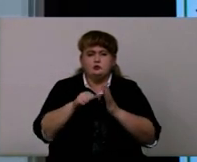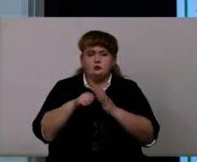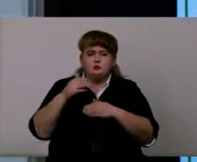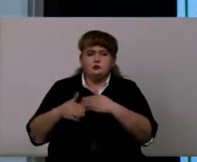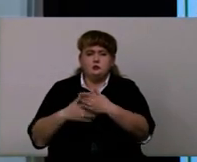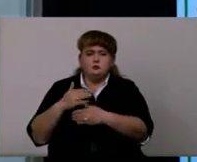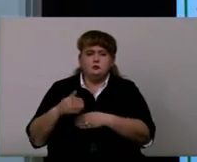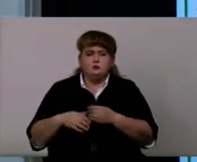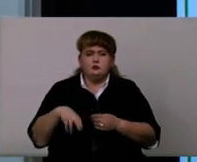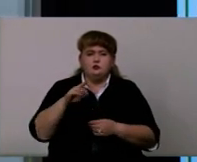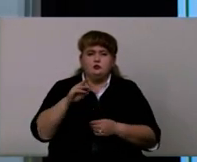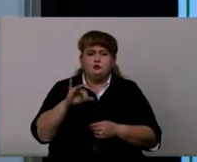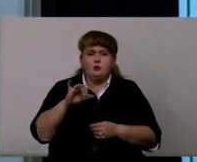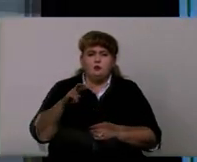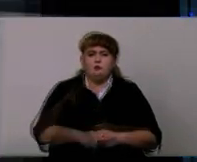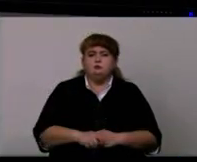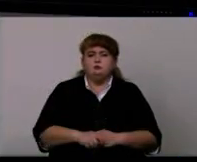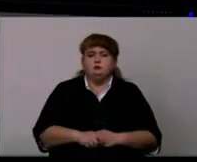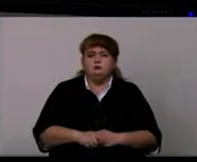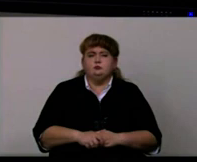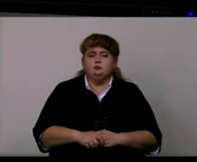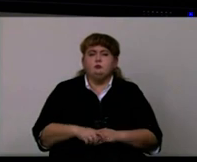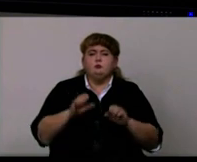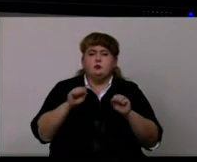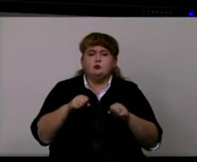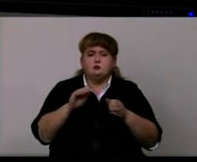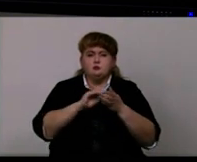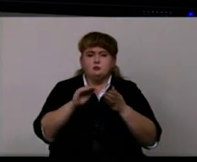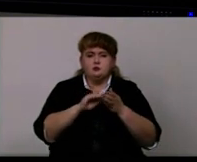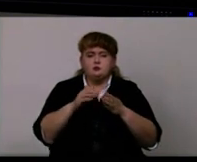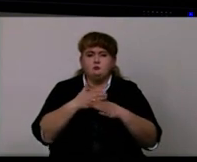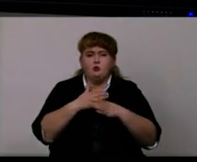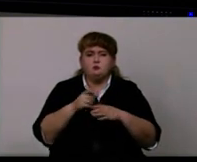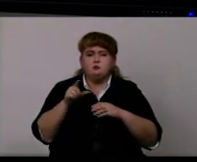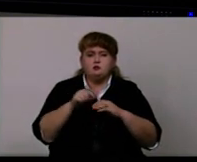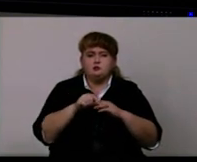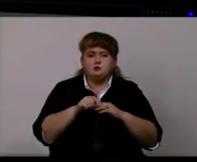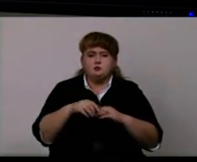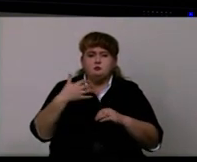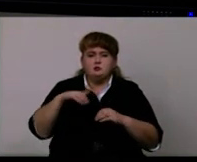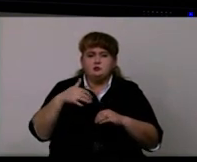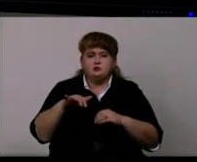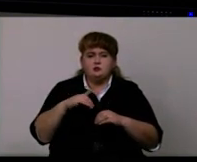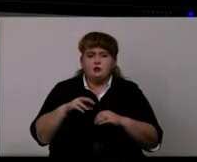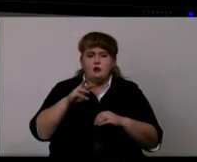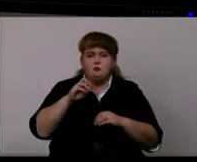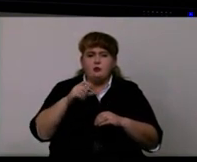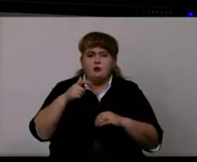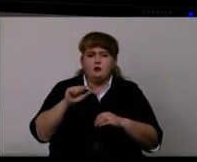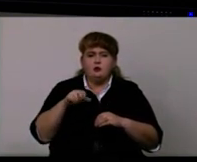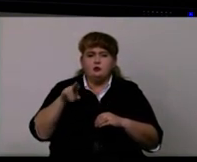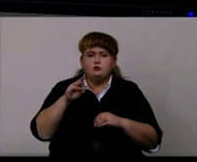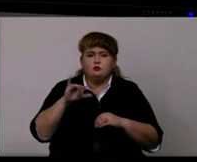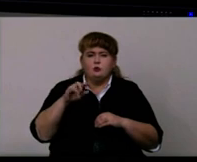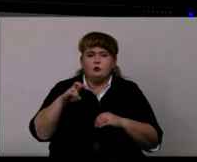степени. Джоуль. Или это можно записать с помощью приставки 50